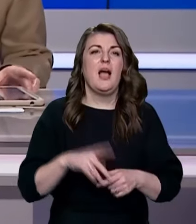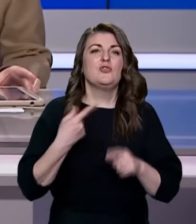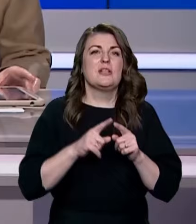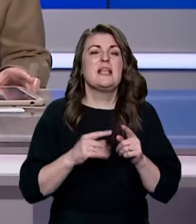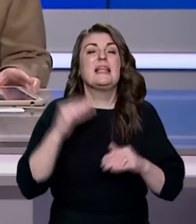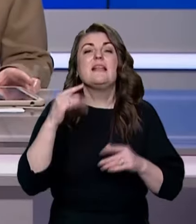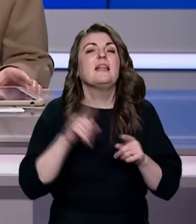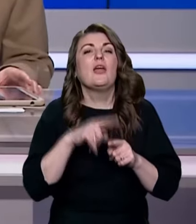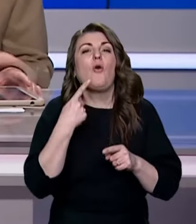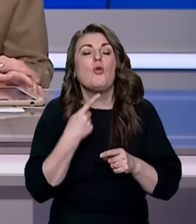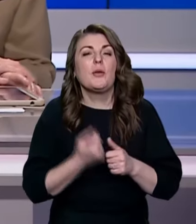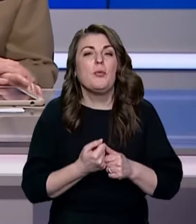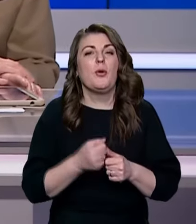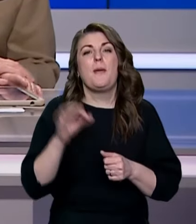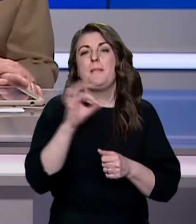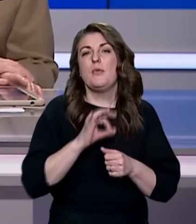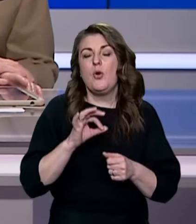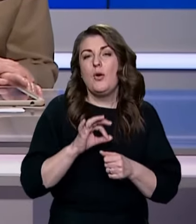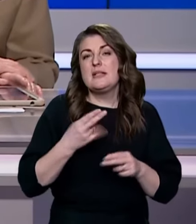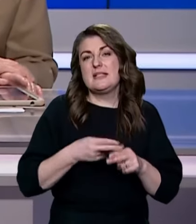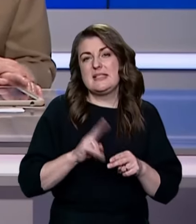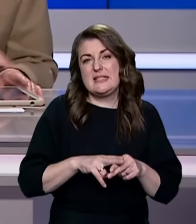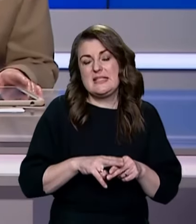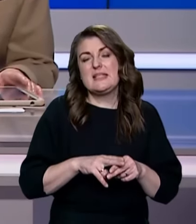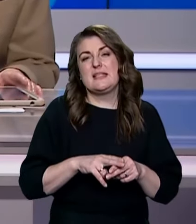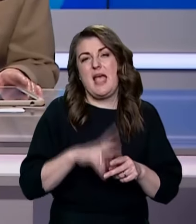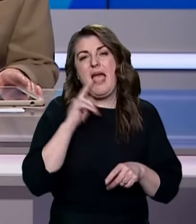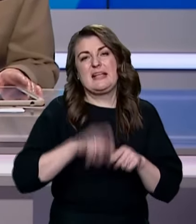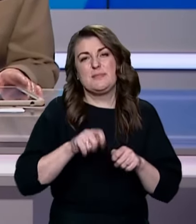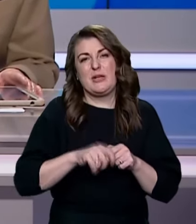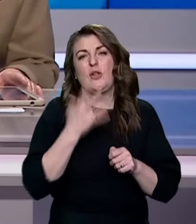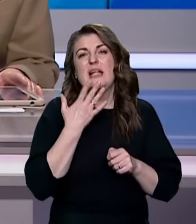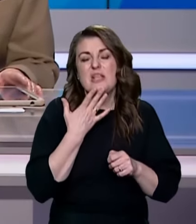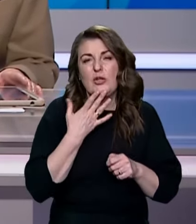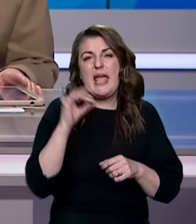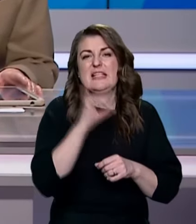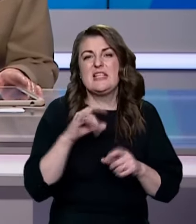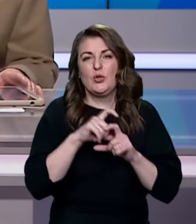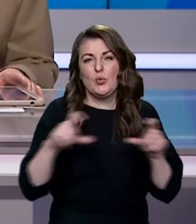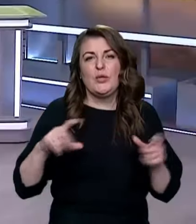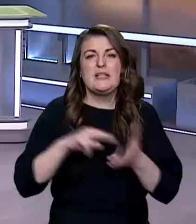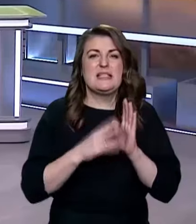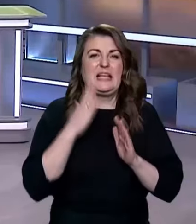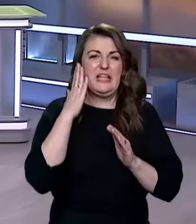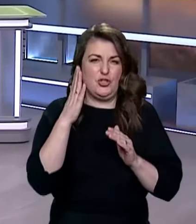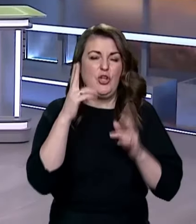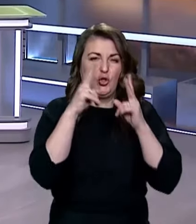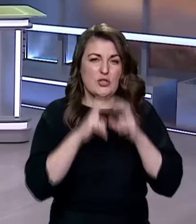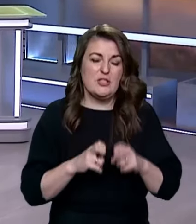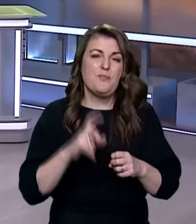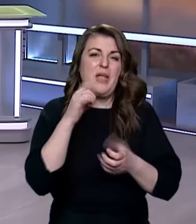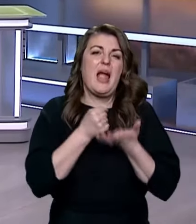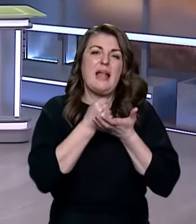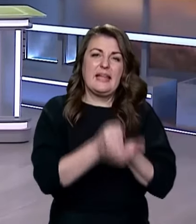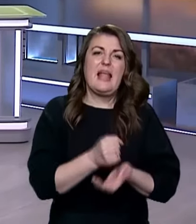тенденції такі? Говоримо про це далі із експертом Національного інституту стратегічних досліджень і з